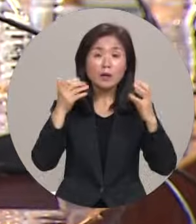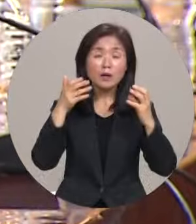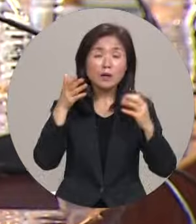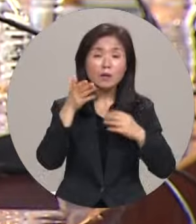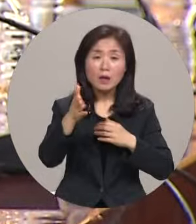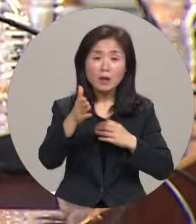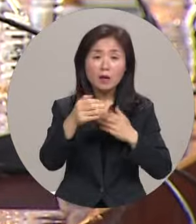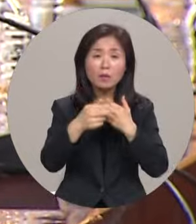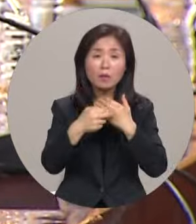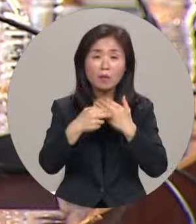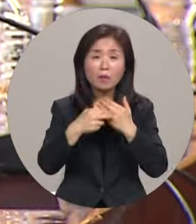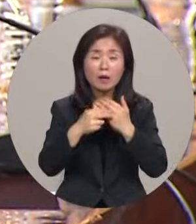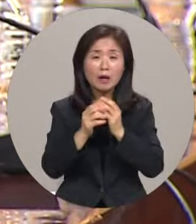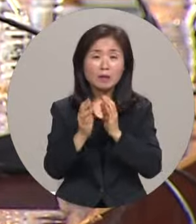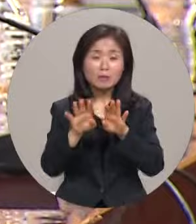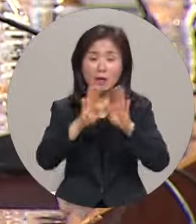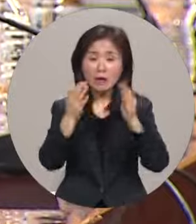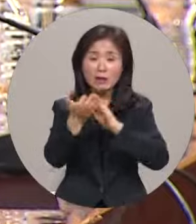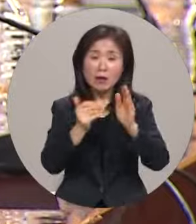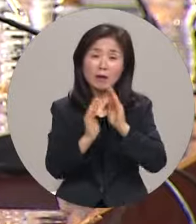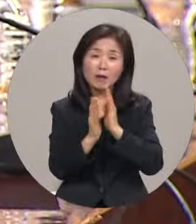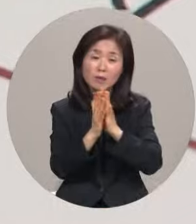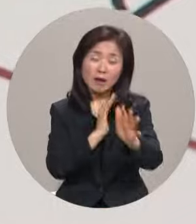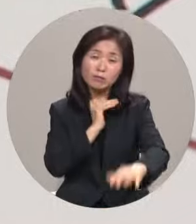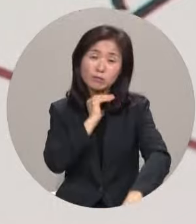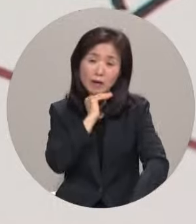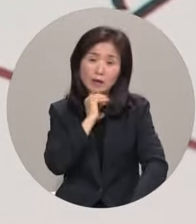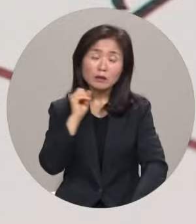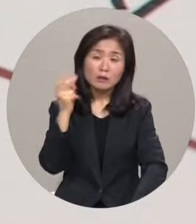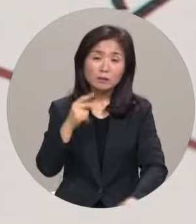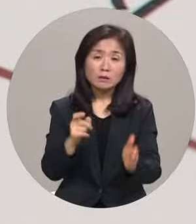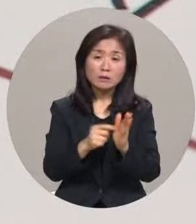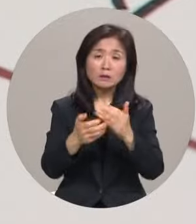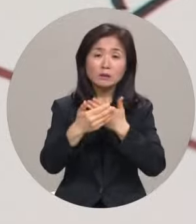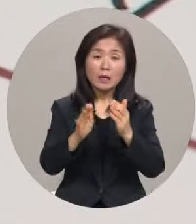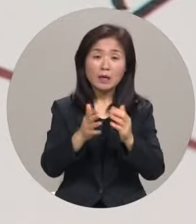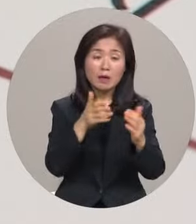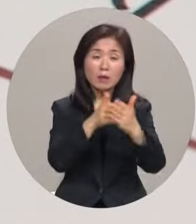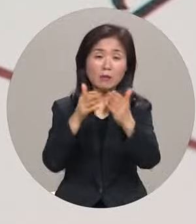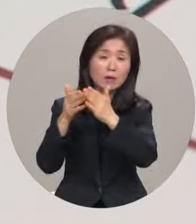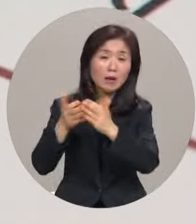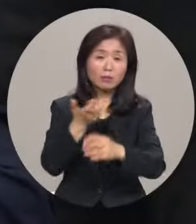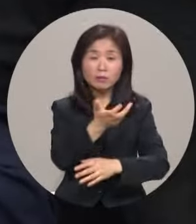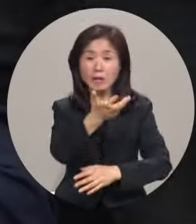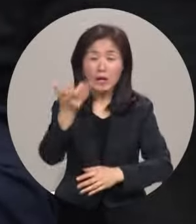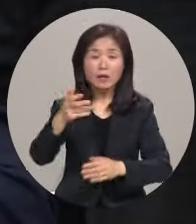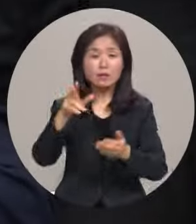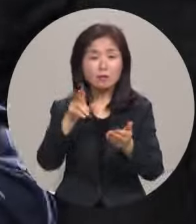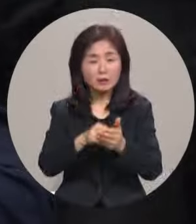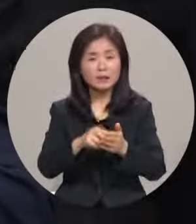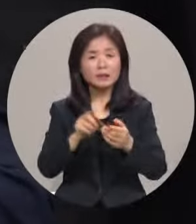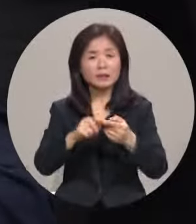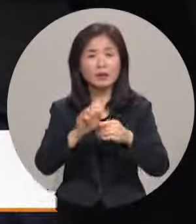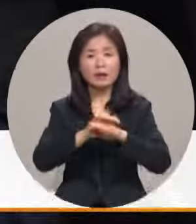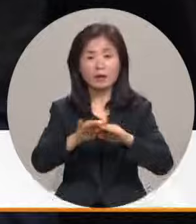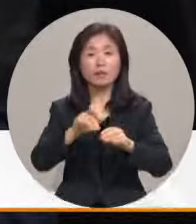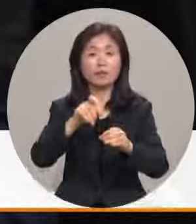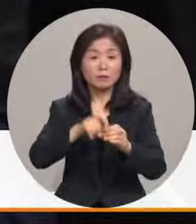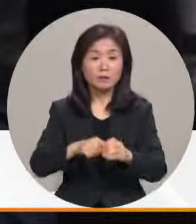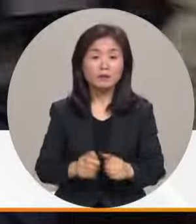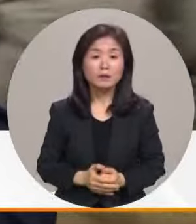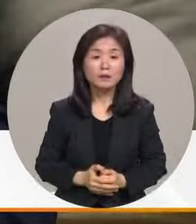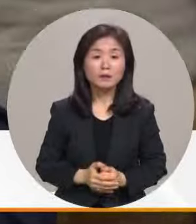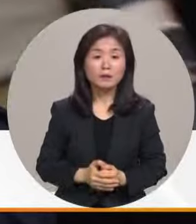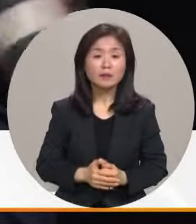응급실 뺑뺑이 등 필스 우료 분야의 문제를 신속히 해결하겠다 취지입니다 벼 끝에서 있는